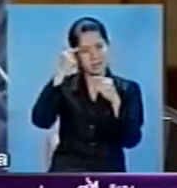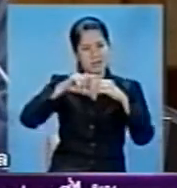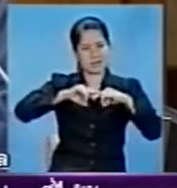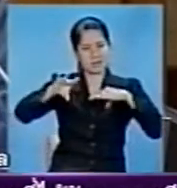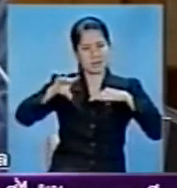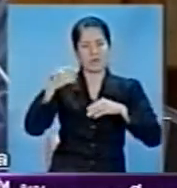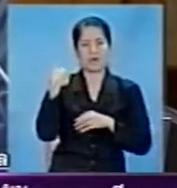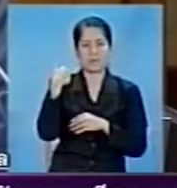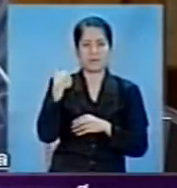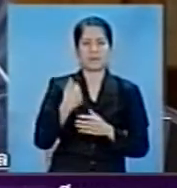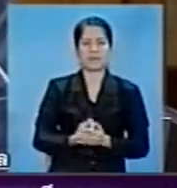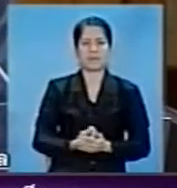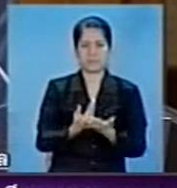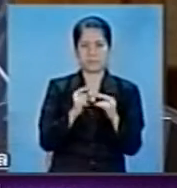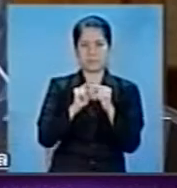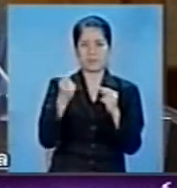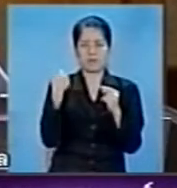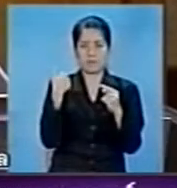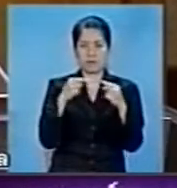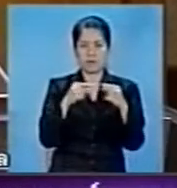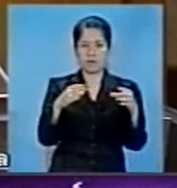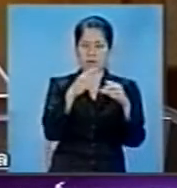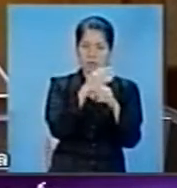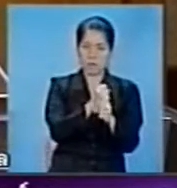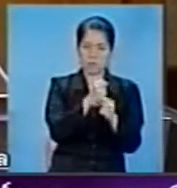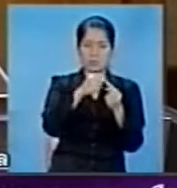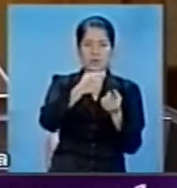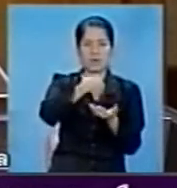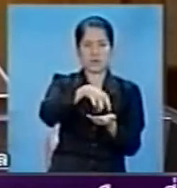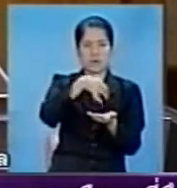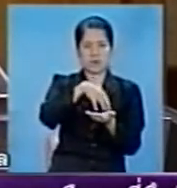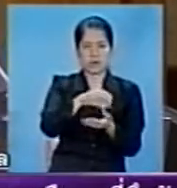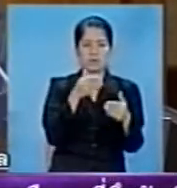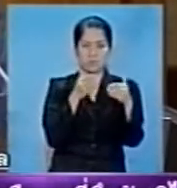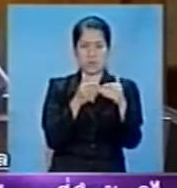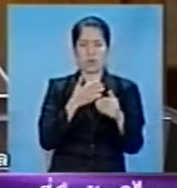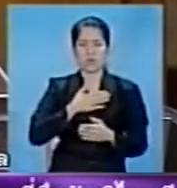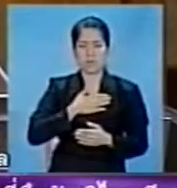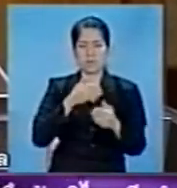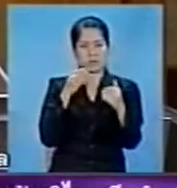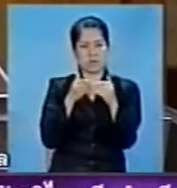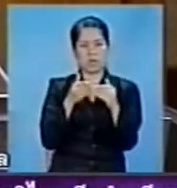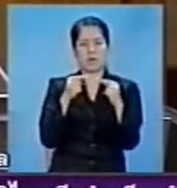างไรแต่ก็ได้มีการประมวลเหตุการณ์มีการรายงานต่อผมต่อคณะรัฐมนตรีตามล